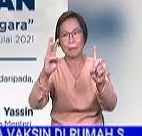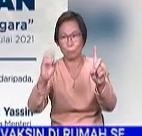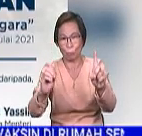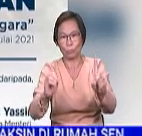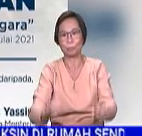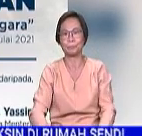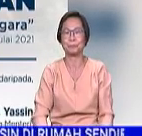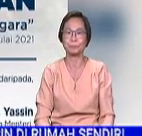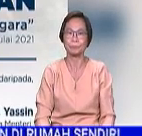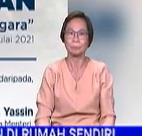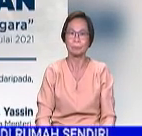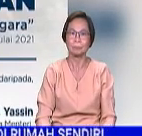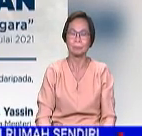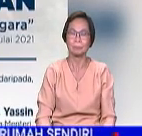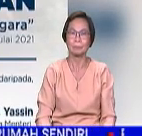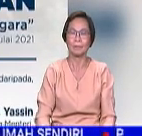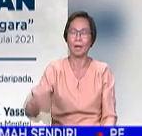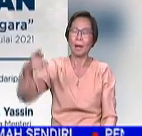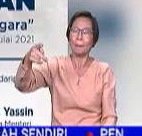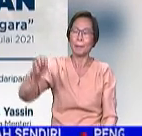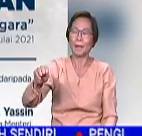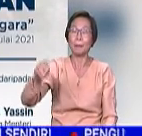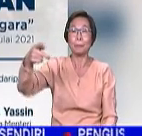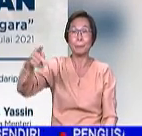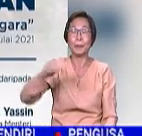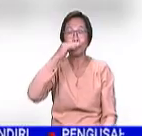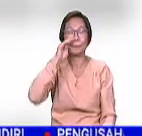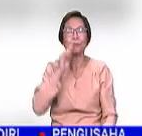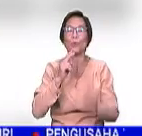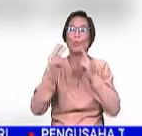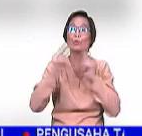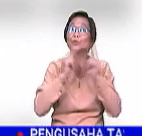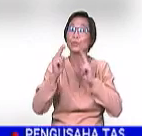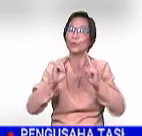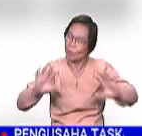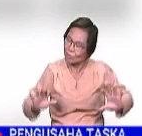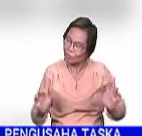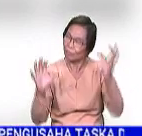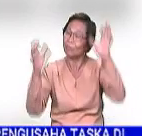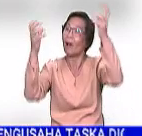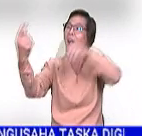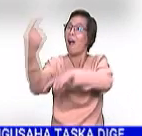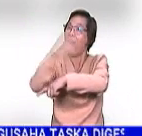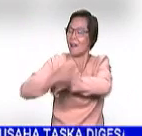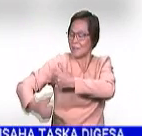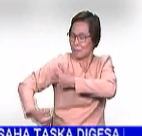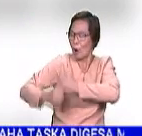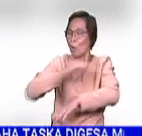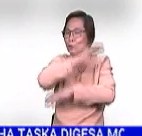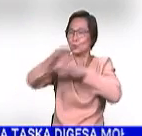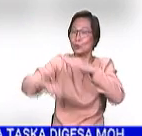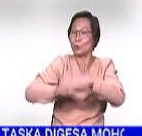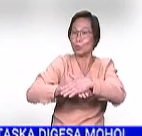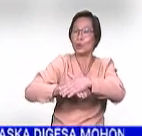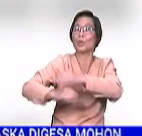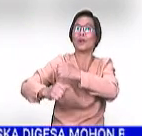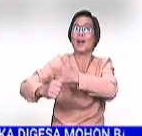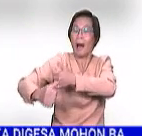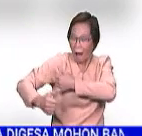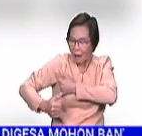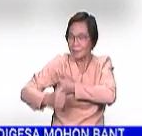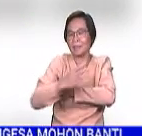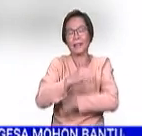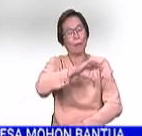hai Hai sementara itu pada masih turut mentahirkan ucapan selamat hari pahlawan kepada seluruh warga RT m dan